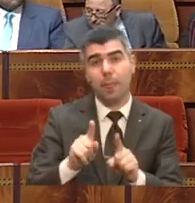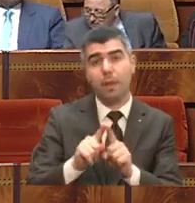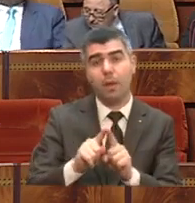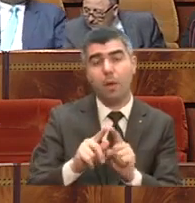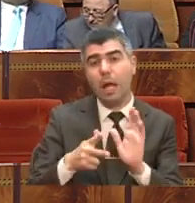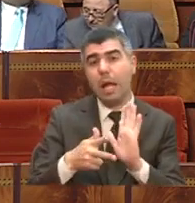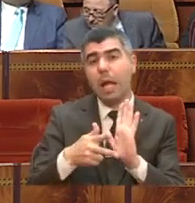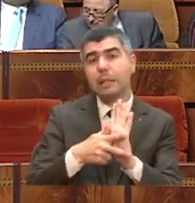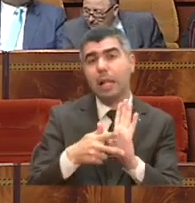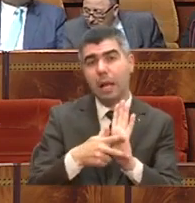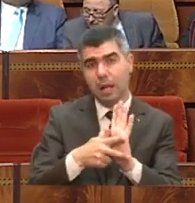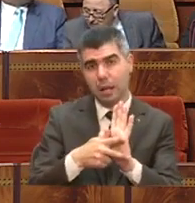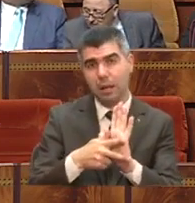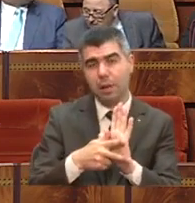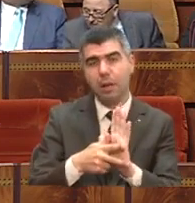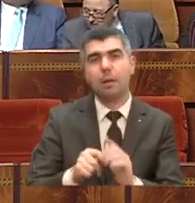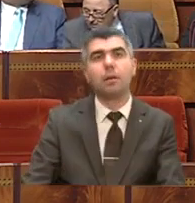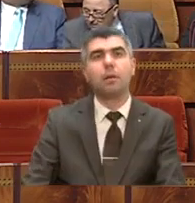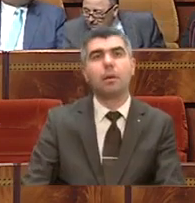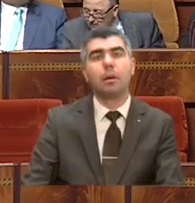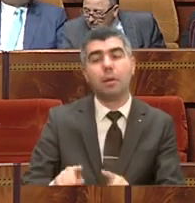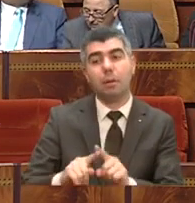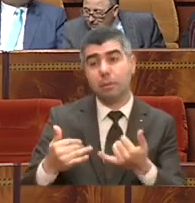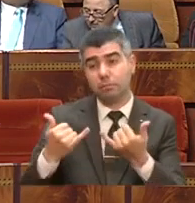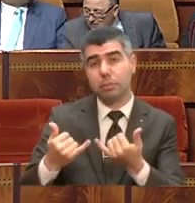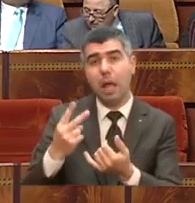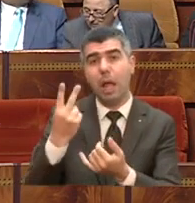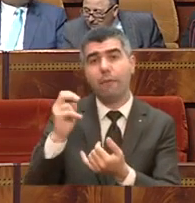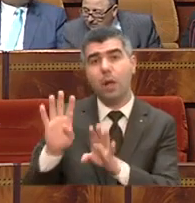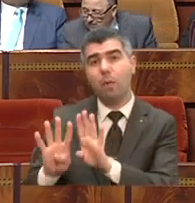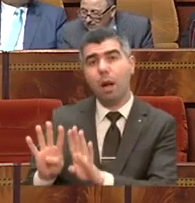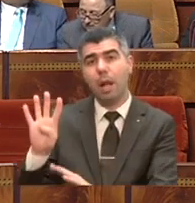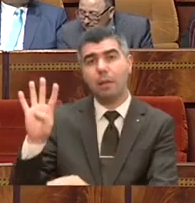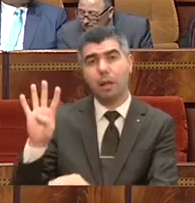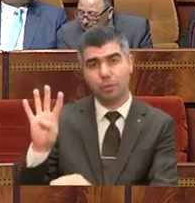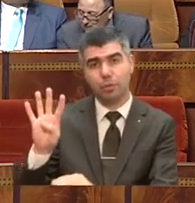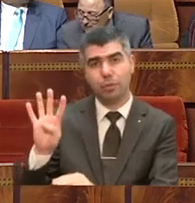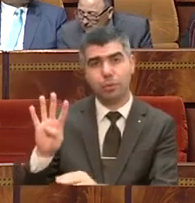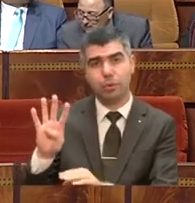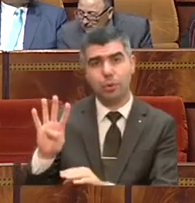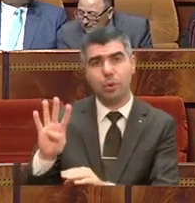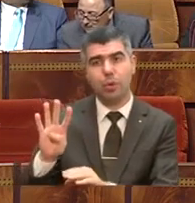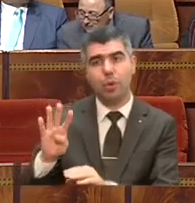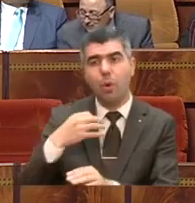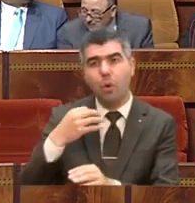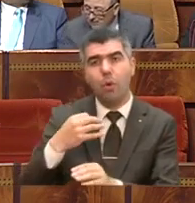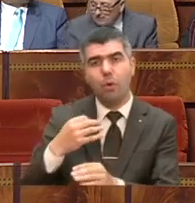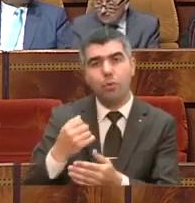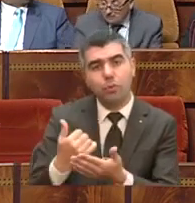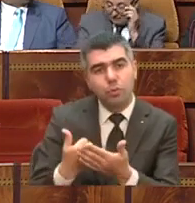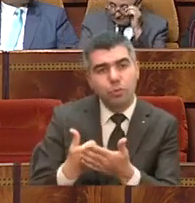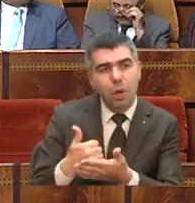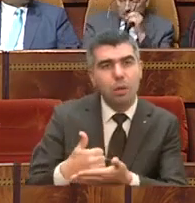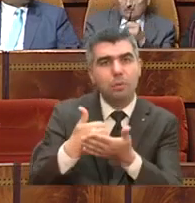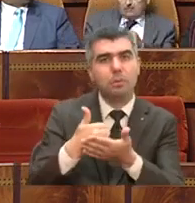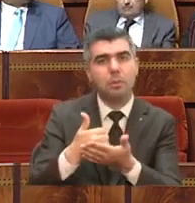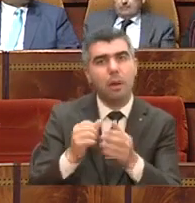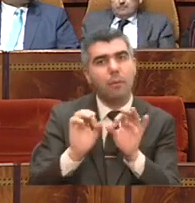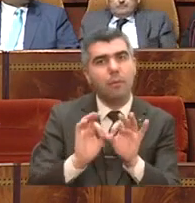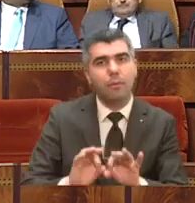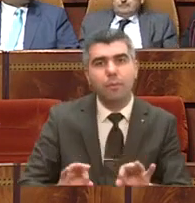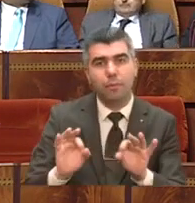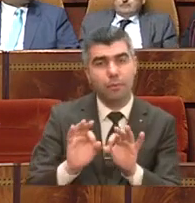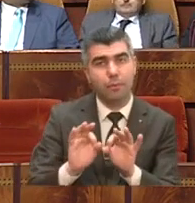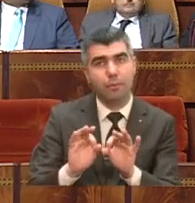المجاز، في 2014، وإلى يومنا هذا ما عرفناش هذه الصفقة فين وصلت. جات شركة خدمت لنا 10% وخربت لنا